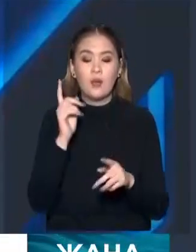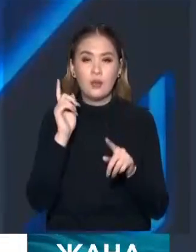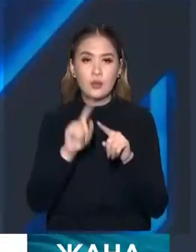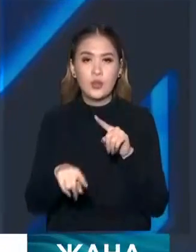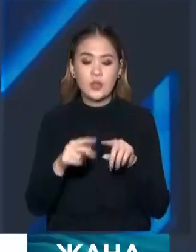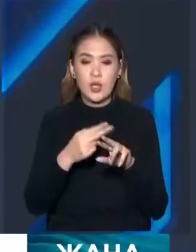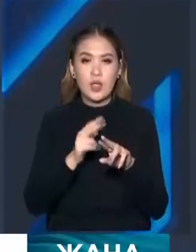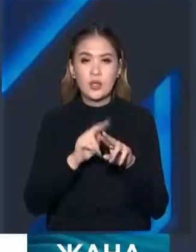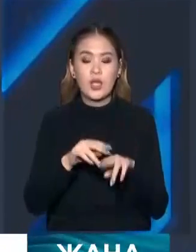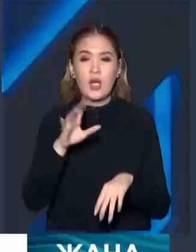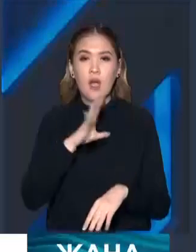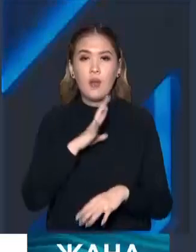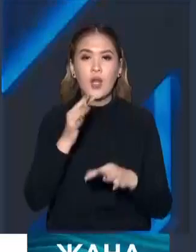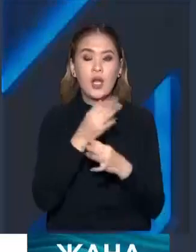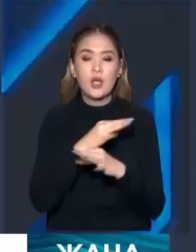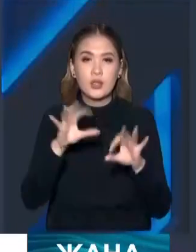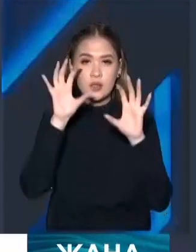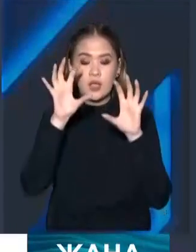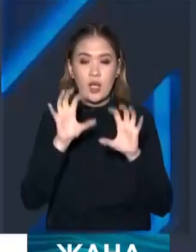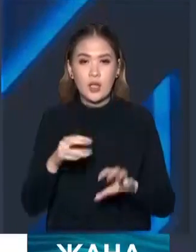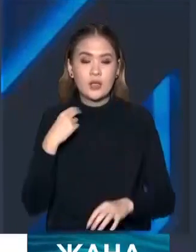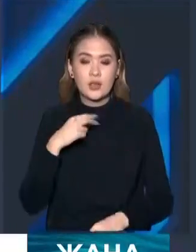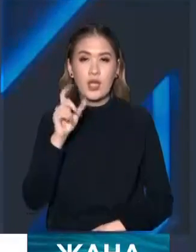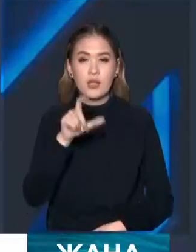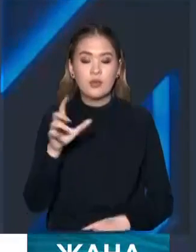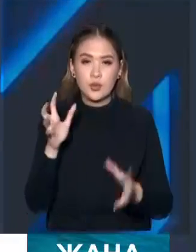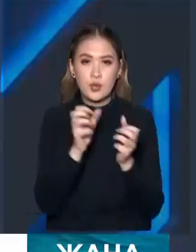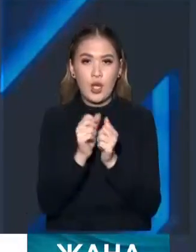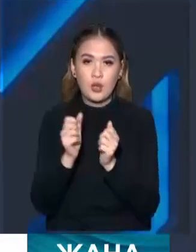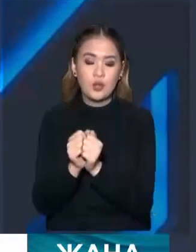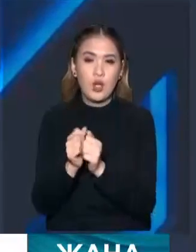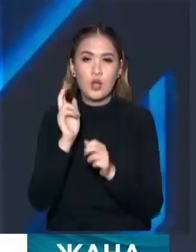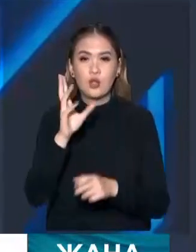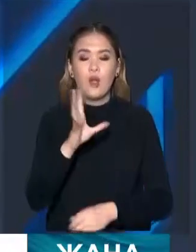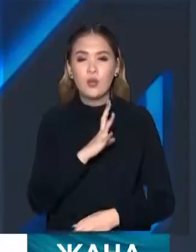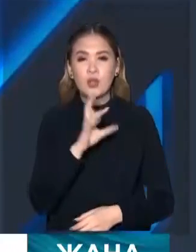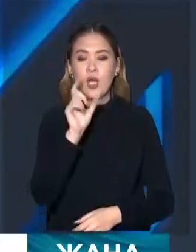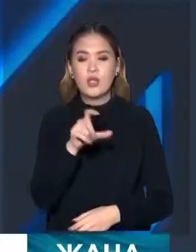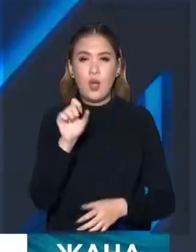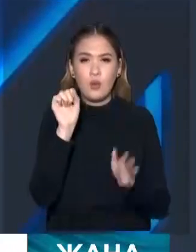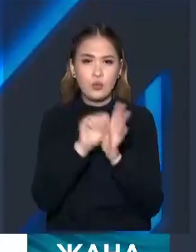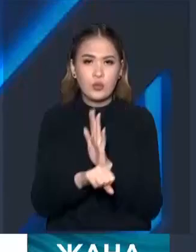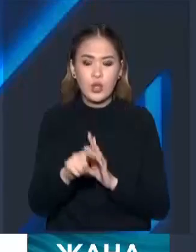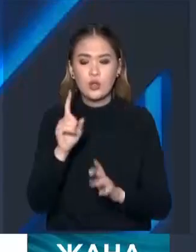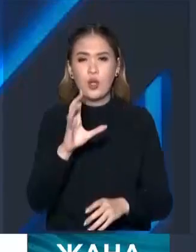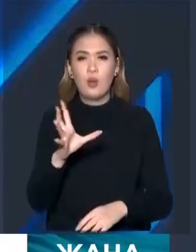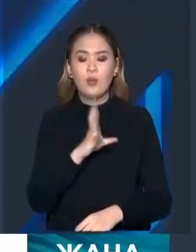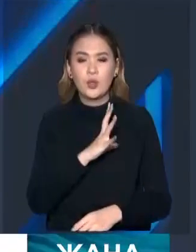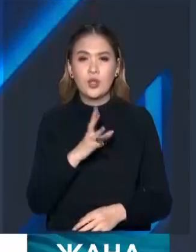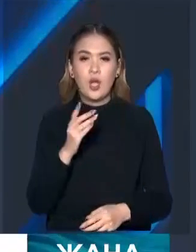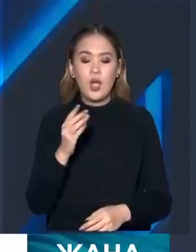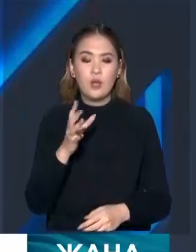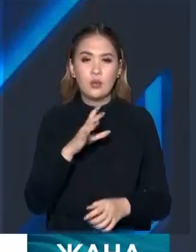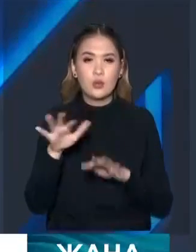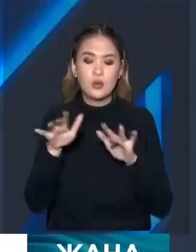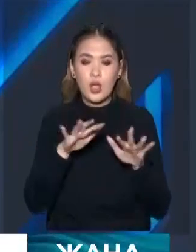енді рақымшылық туралы заңда қылмыс жасаған адамды ұстау үшін қызметін асыра пайдаланған кезде кісі өлтіру, қажетті қорғаныс шегінен асып кеткен кезде